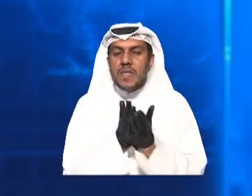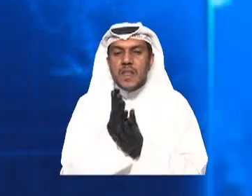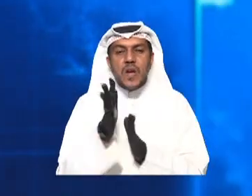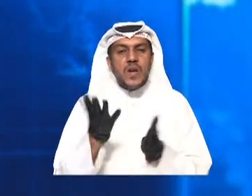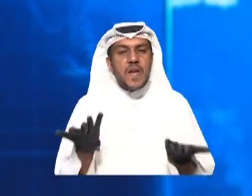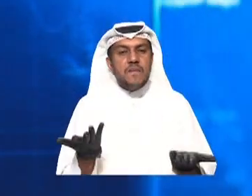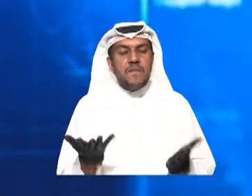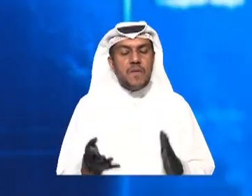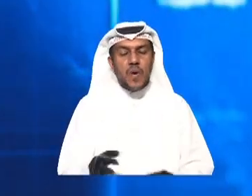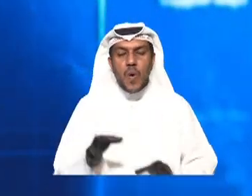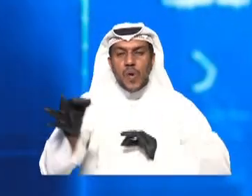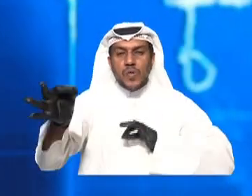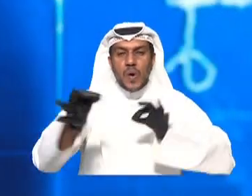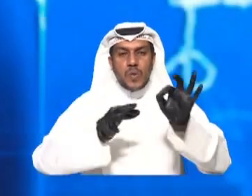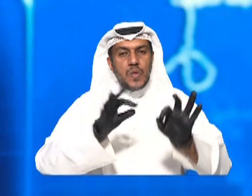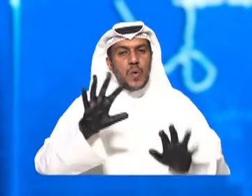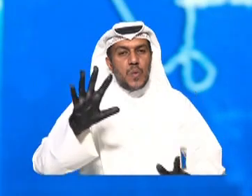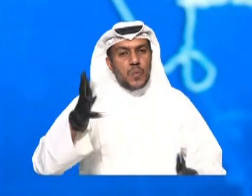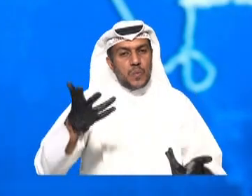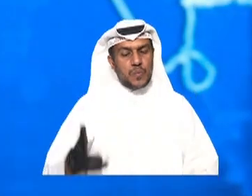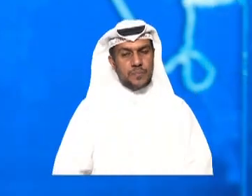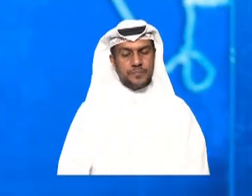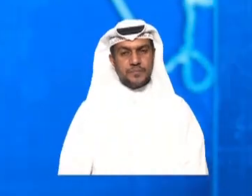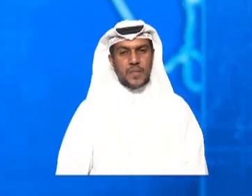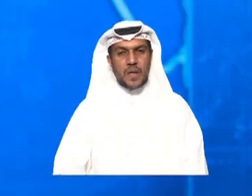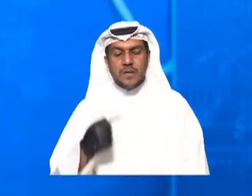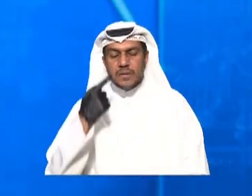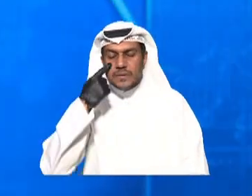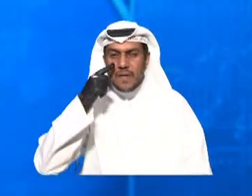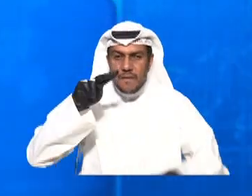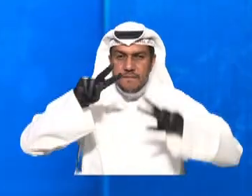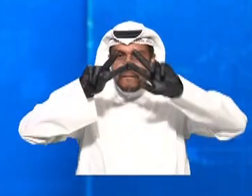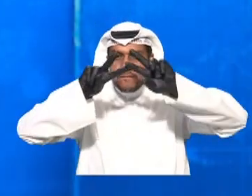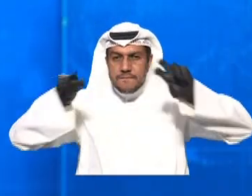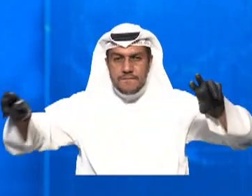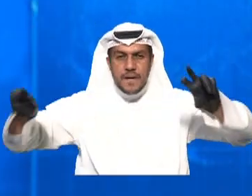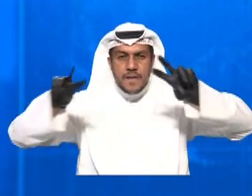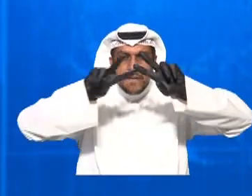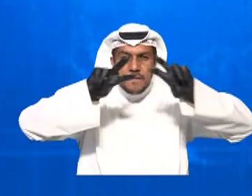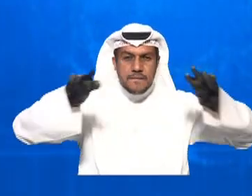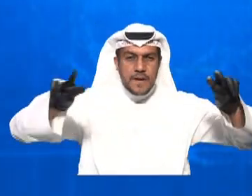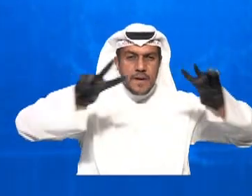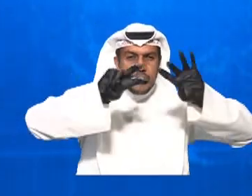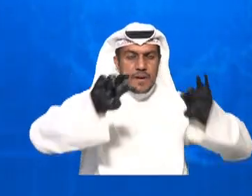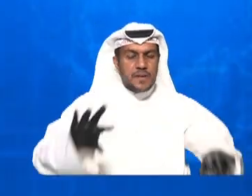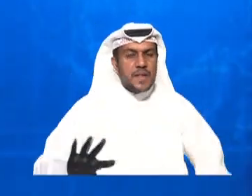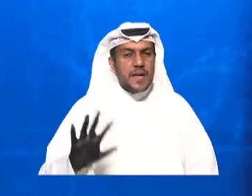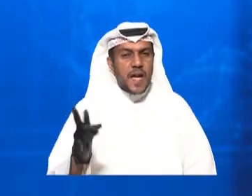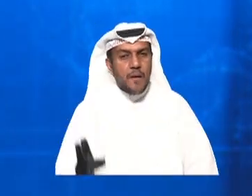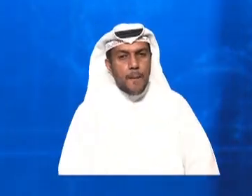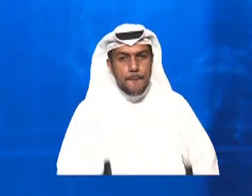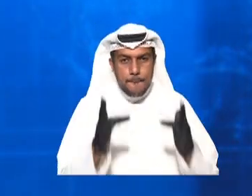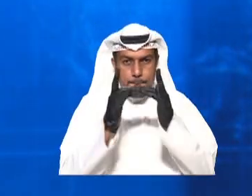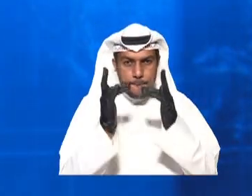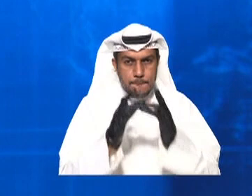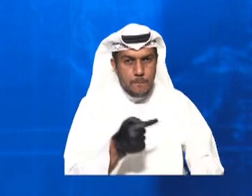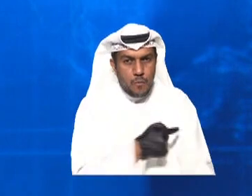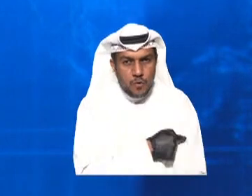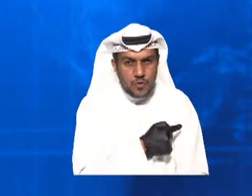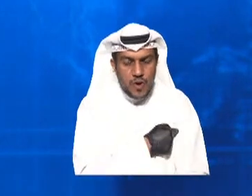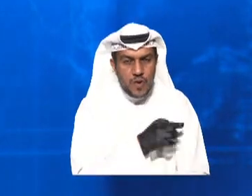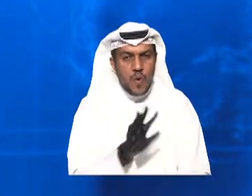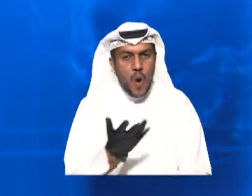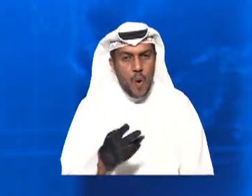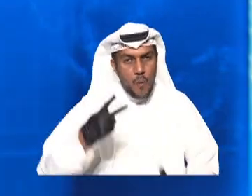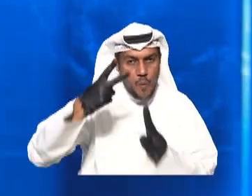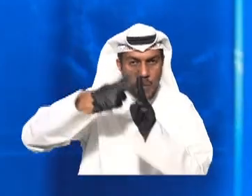وكذلك سبل العزل وإجراءات التقصي المتبعة والقدرة الاستيعابية لمرافق العزل ونسبة الأشغال